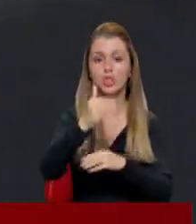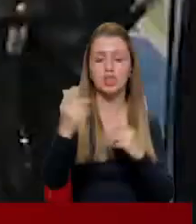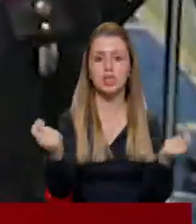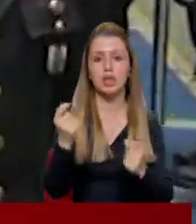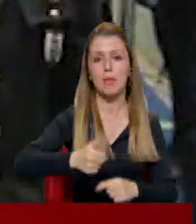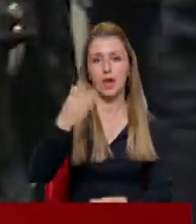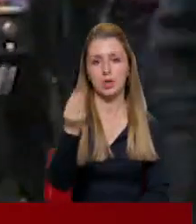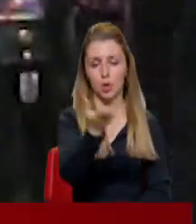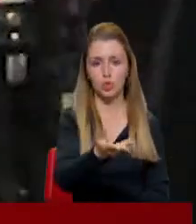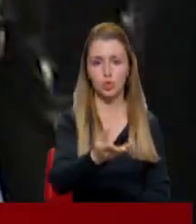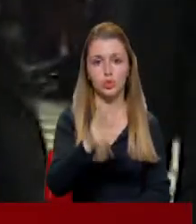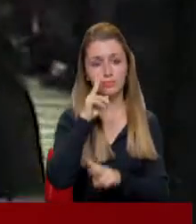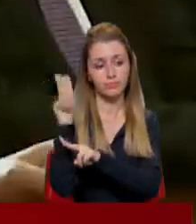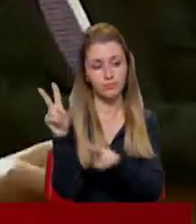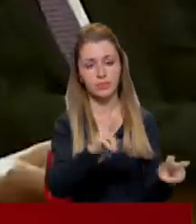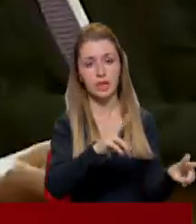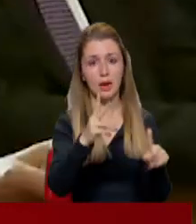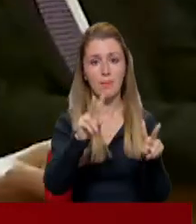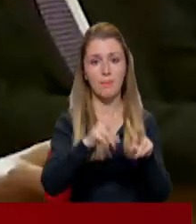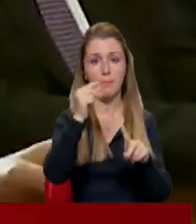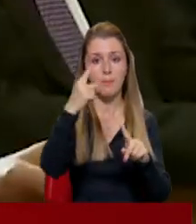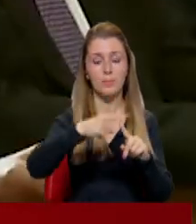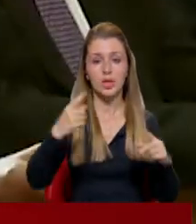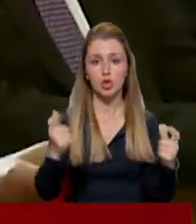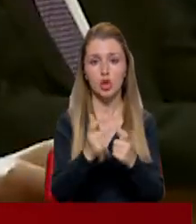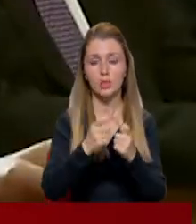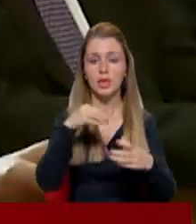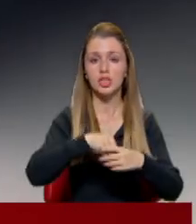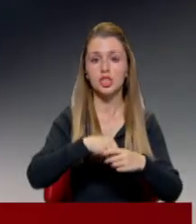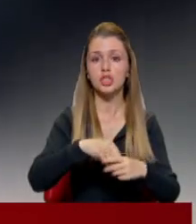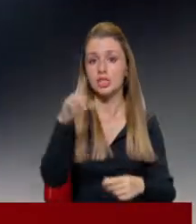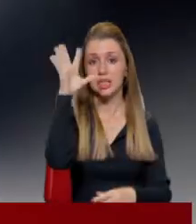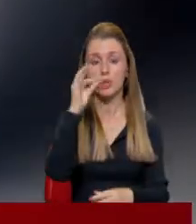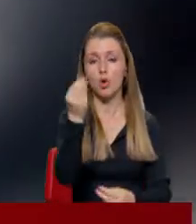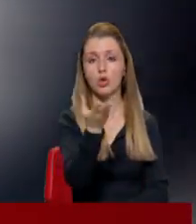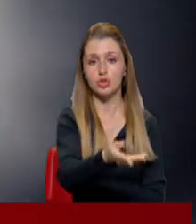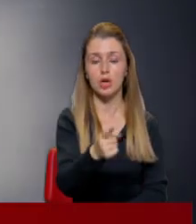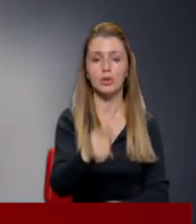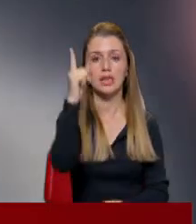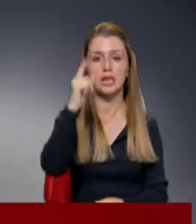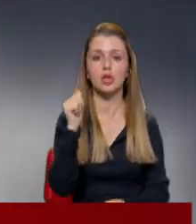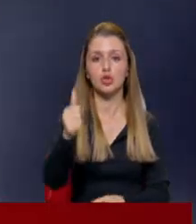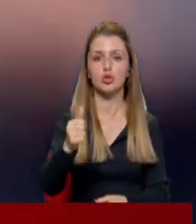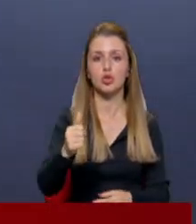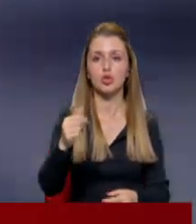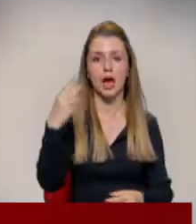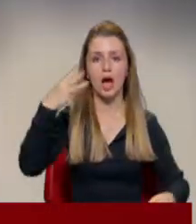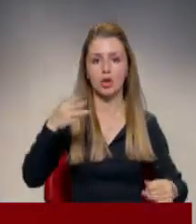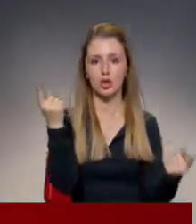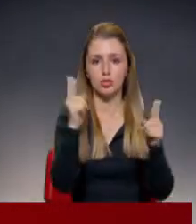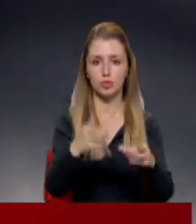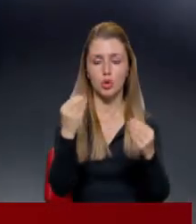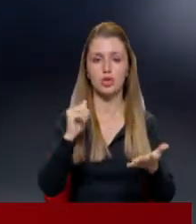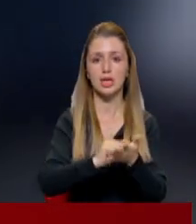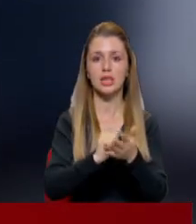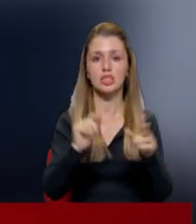Bakanlığı koltuğunda gözler istihbaratın zirvesi için boş kalan koltukta bakanlıktan sonra ilk günde Erdoğan'la yan yanaydı gazeteci